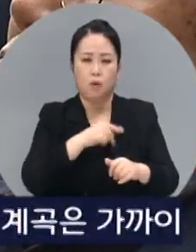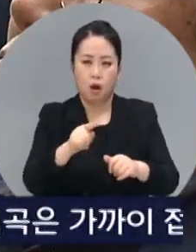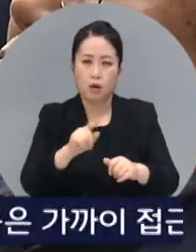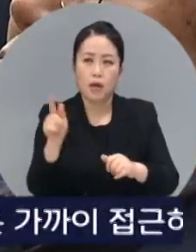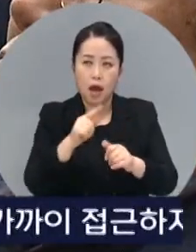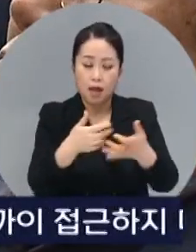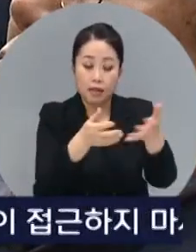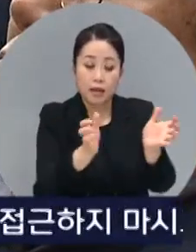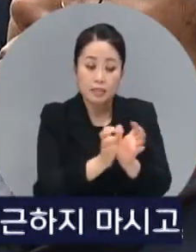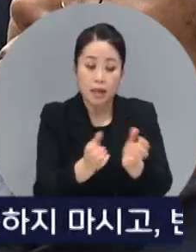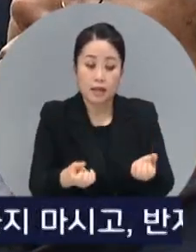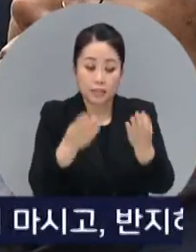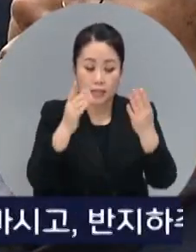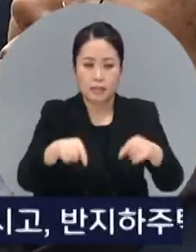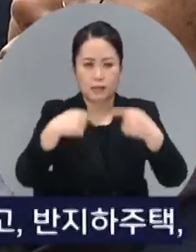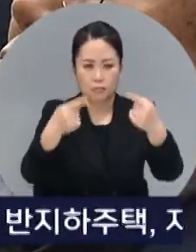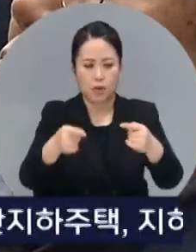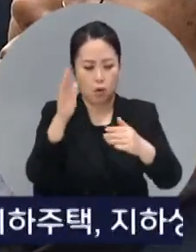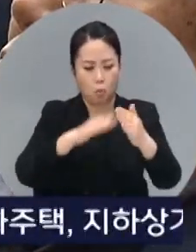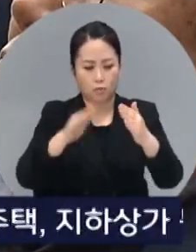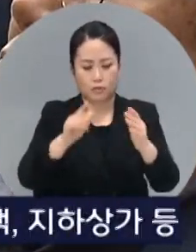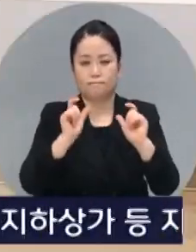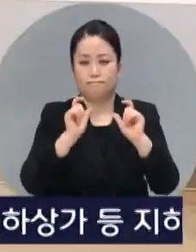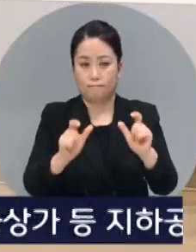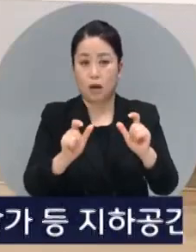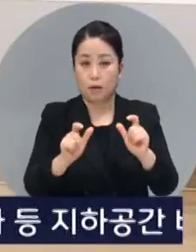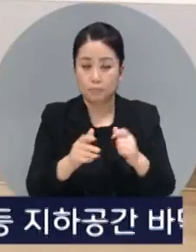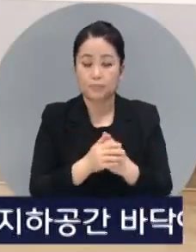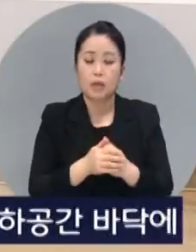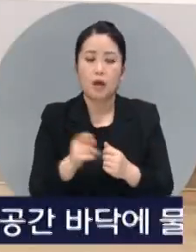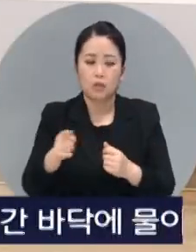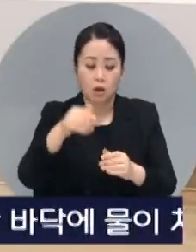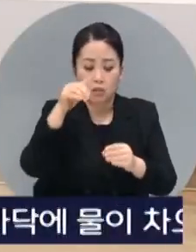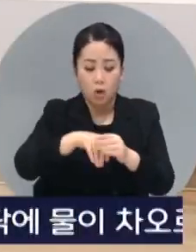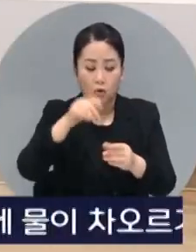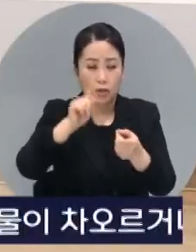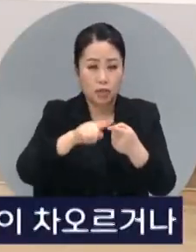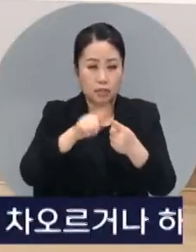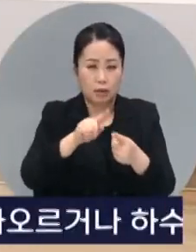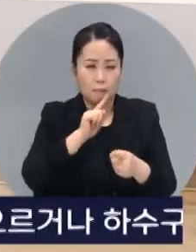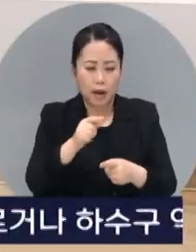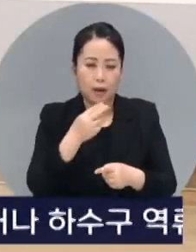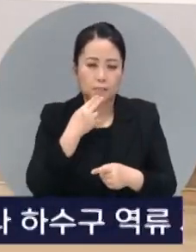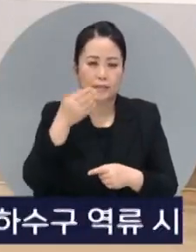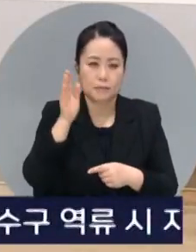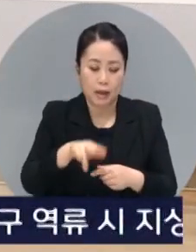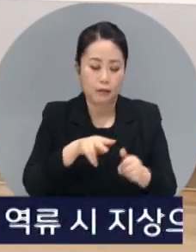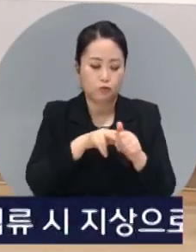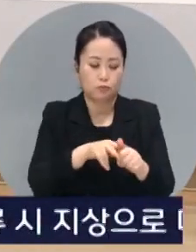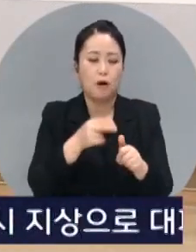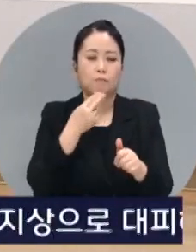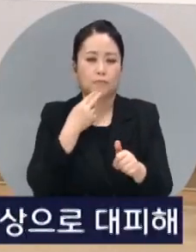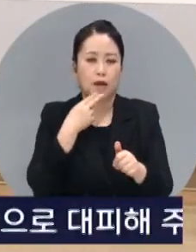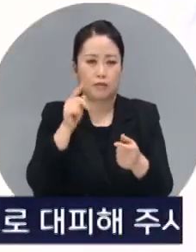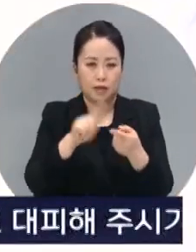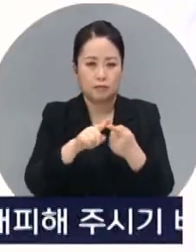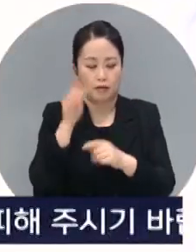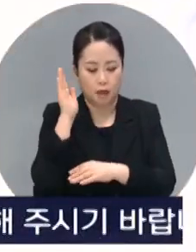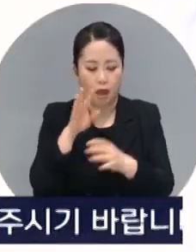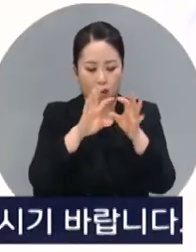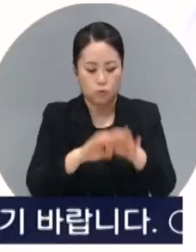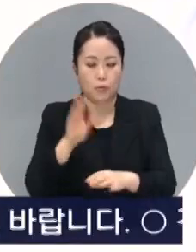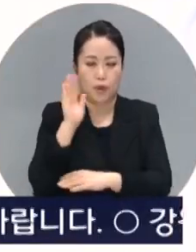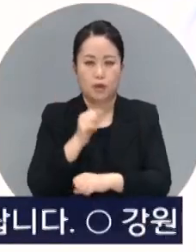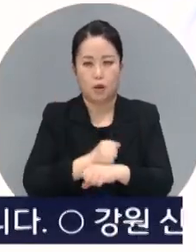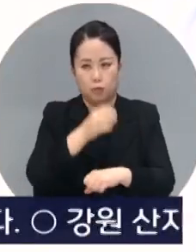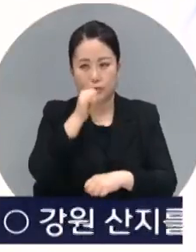공식 일정을 소화했습니다. 총선과 관련해선 최대한 말을 아끼면서도 불출마 의지를 거듭 강조했습니다. 비록